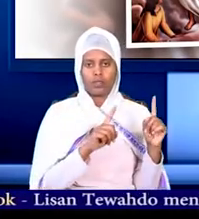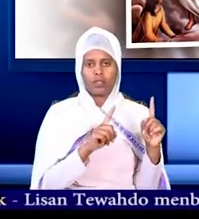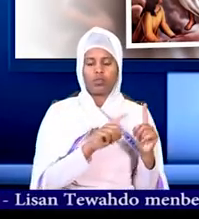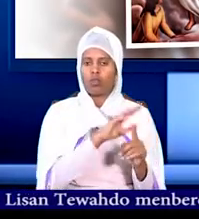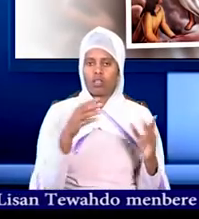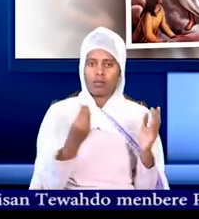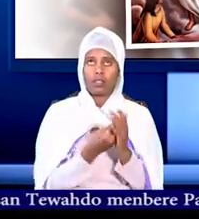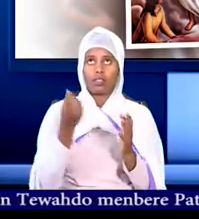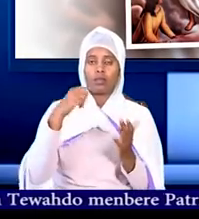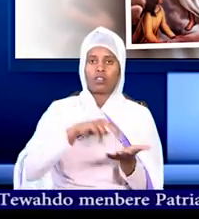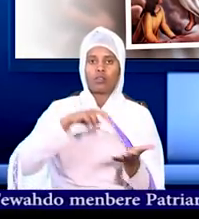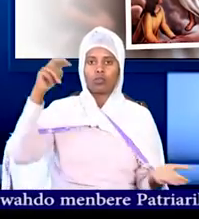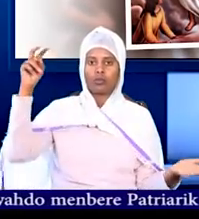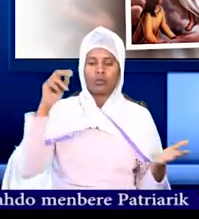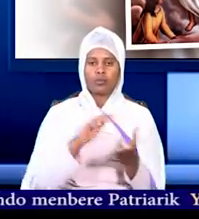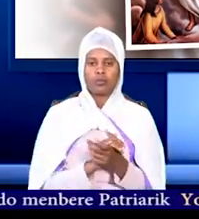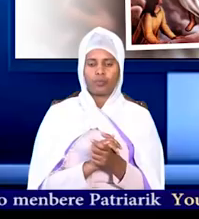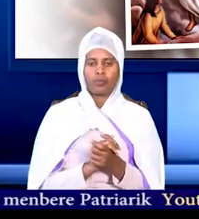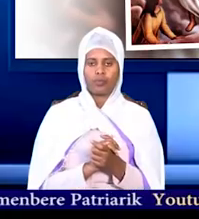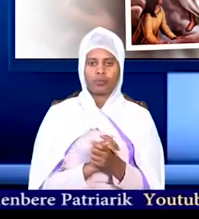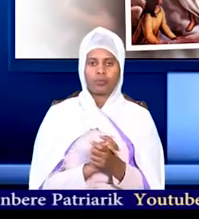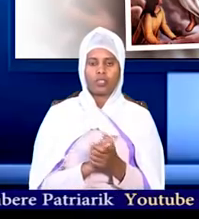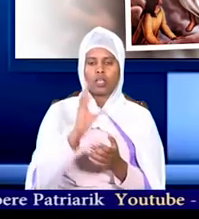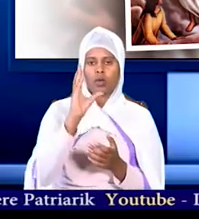እናስተውዕለሉ እግዚኣብሔር ተሰአ